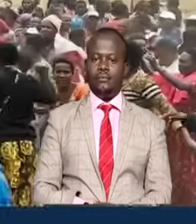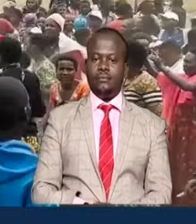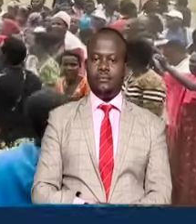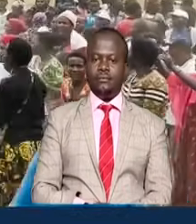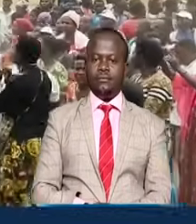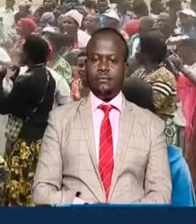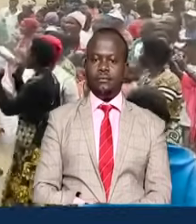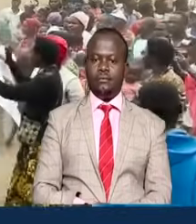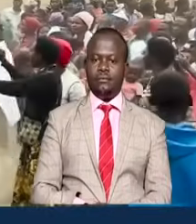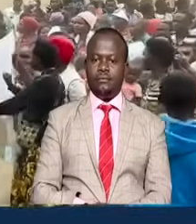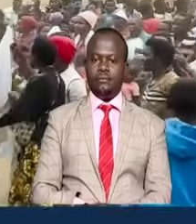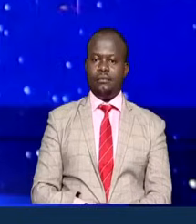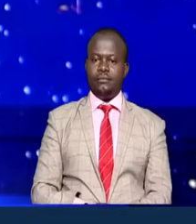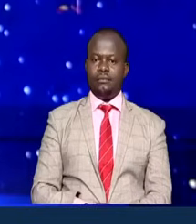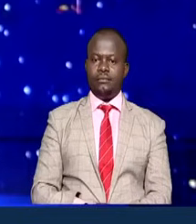y'Amajyaruguru.